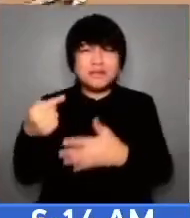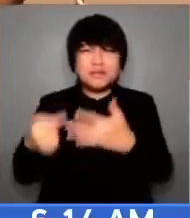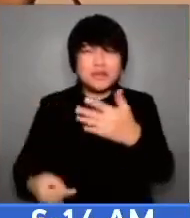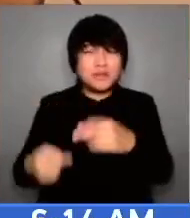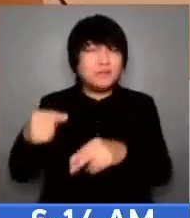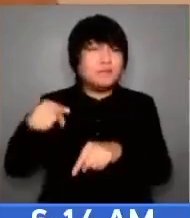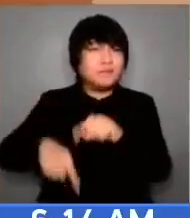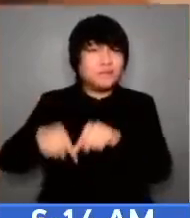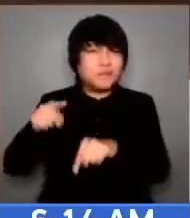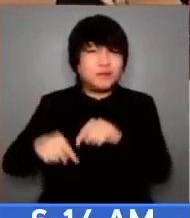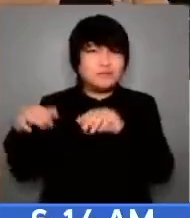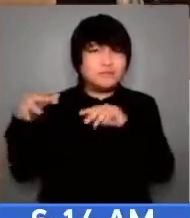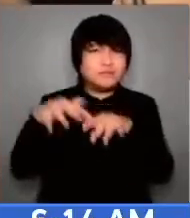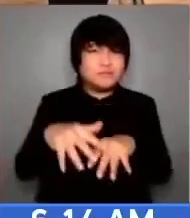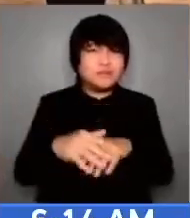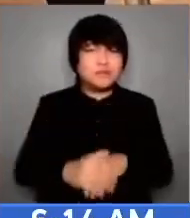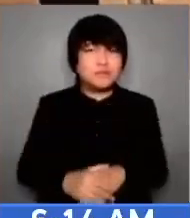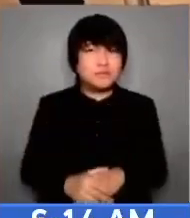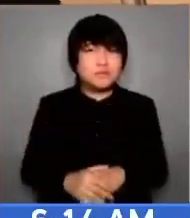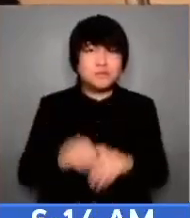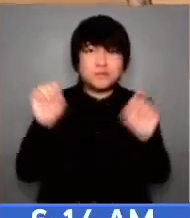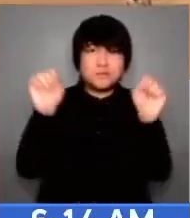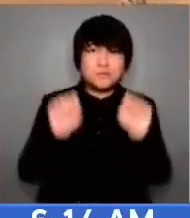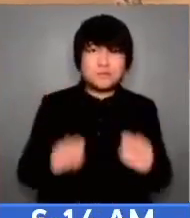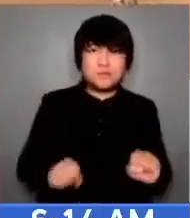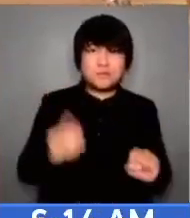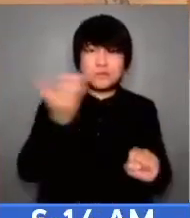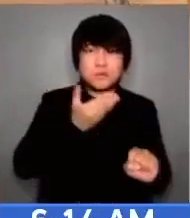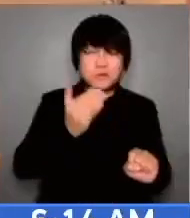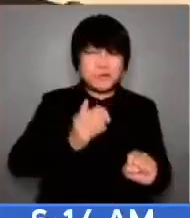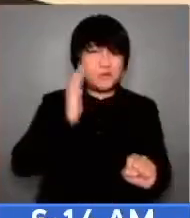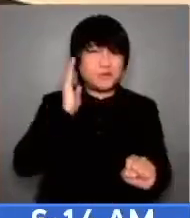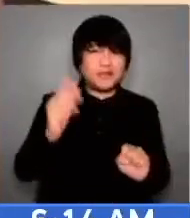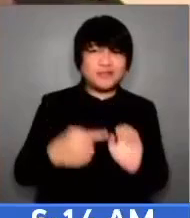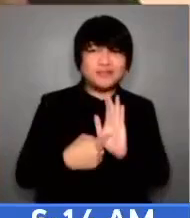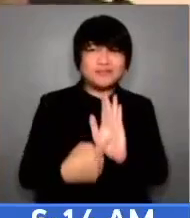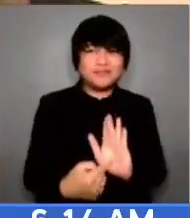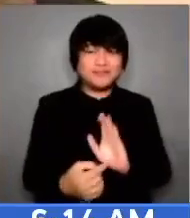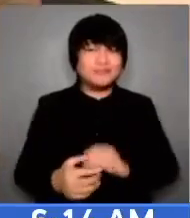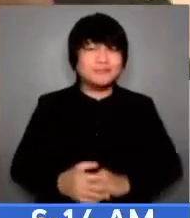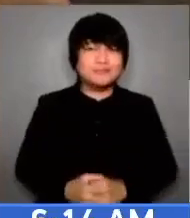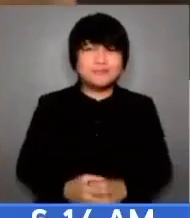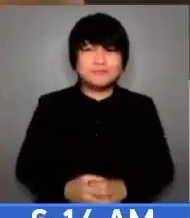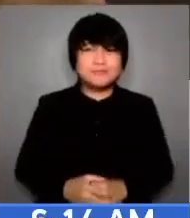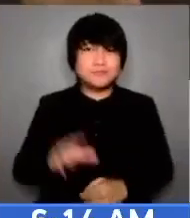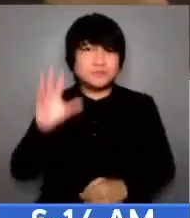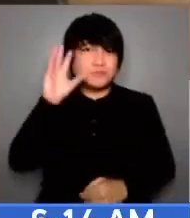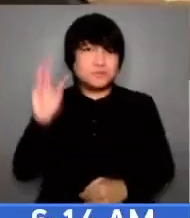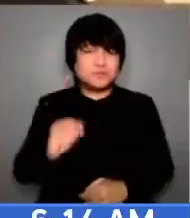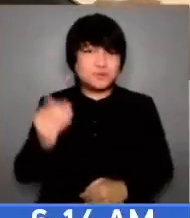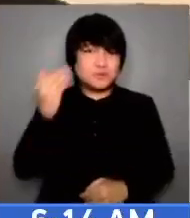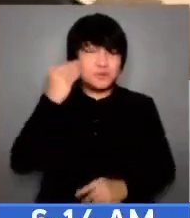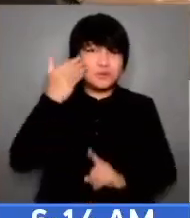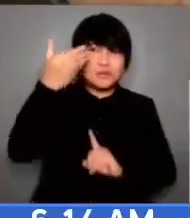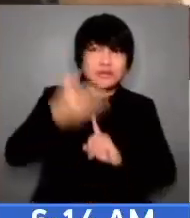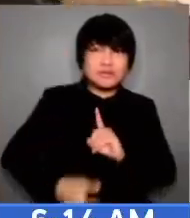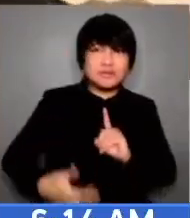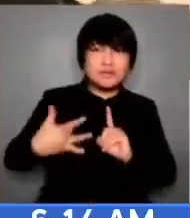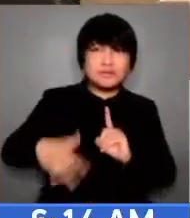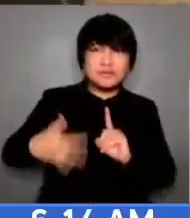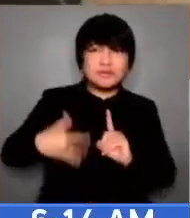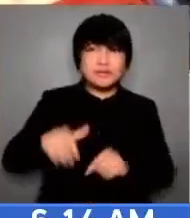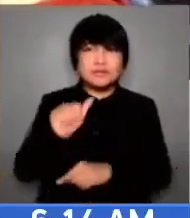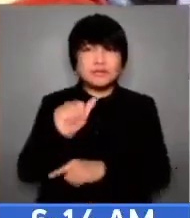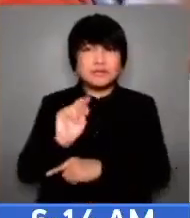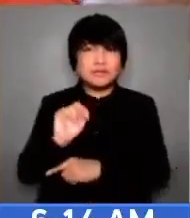nakasanayan niyang sexy look, lalagyan daw niya ng twist. Fairy naman na may kakaibang atake, ang costume ni Angel Layton.